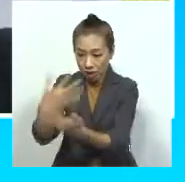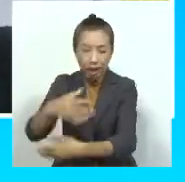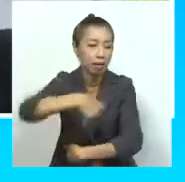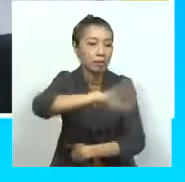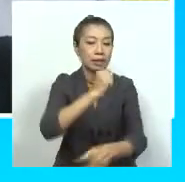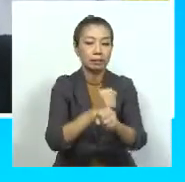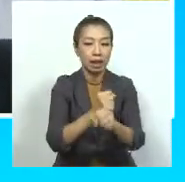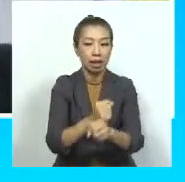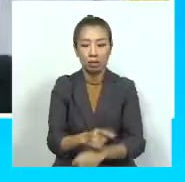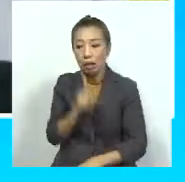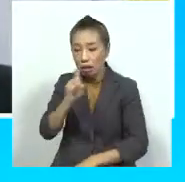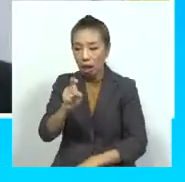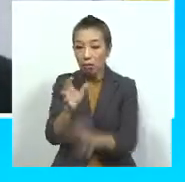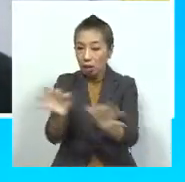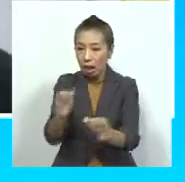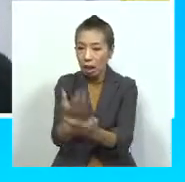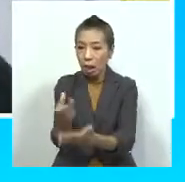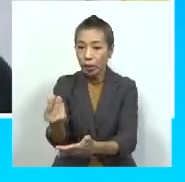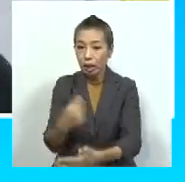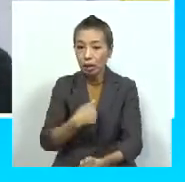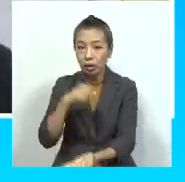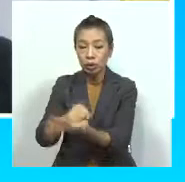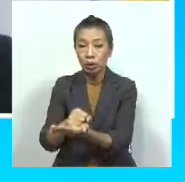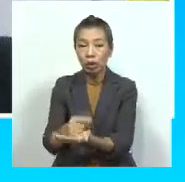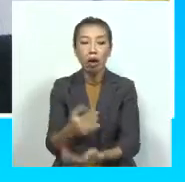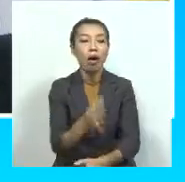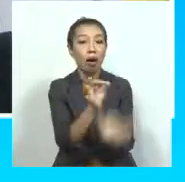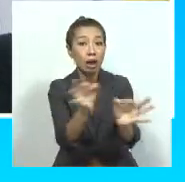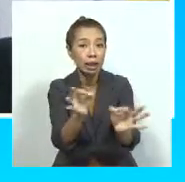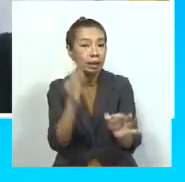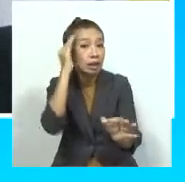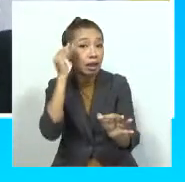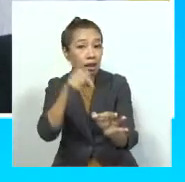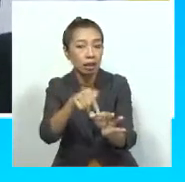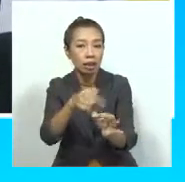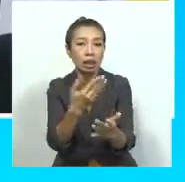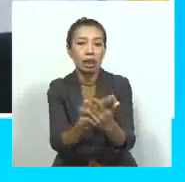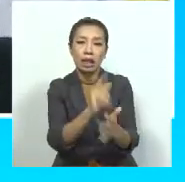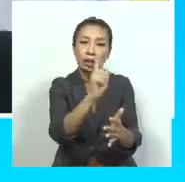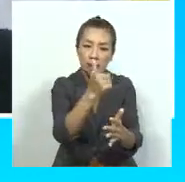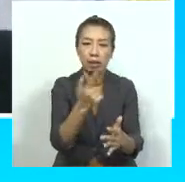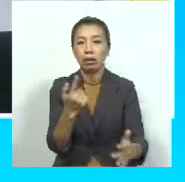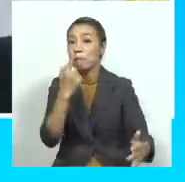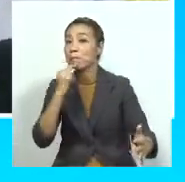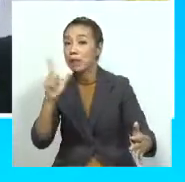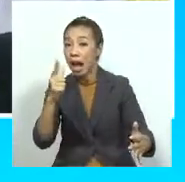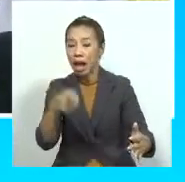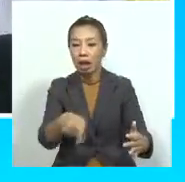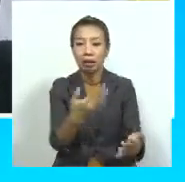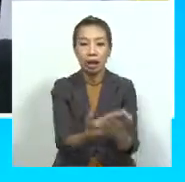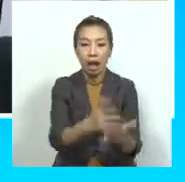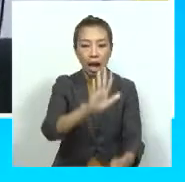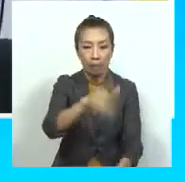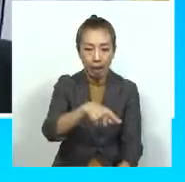จองเป็นชนิดเหรียญราคาประเภทไหนครับ ก็จองไว้เป็นเหรียญที่ระลึกนะฮะเป็นเหรียญเงินและเหรียญทองแดง5,000